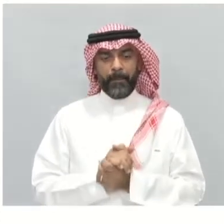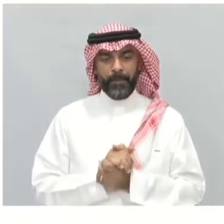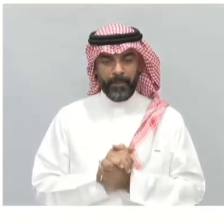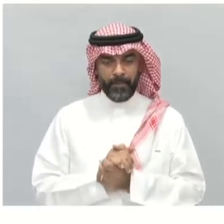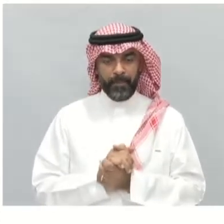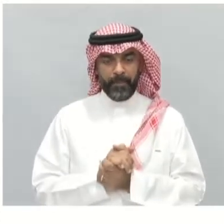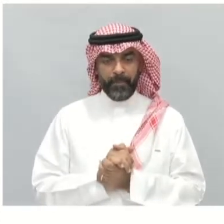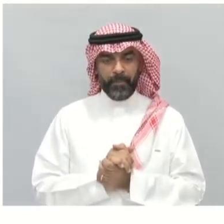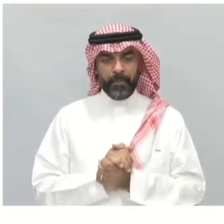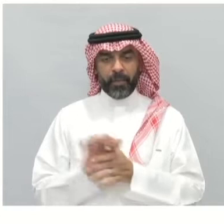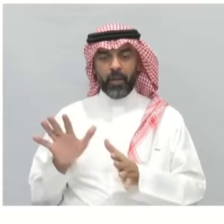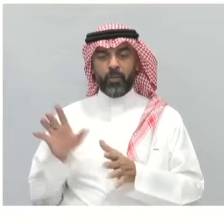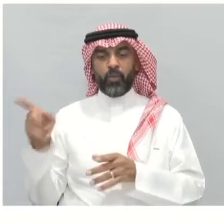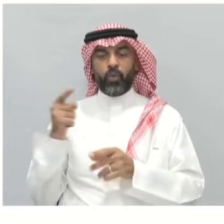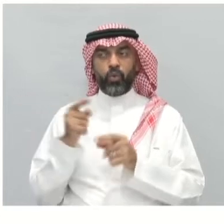الثمانيه